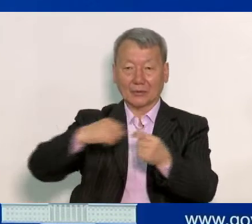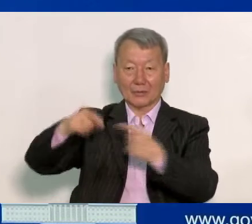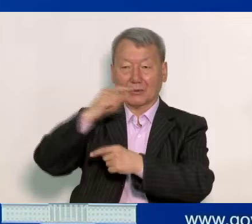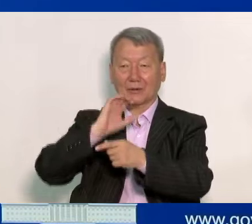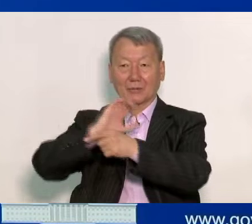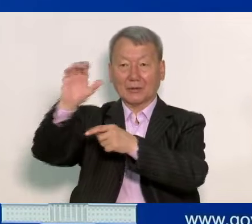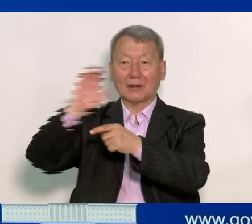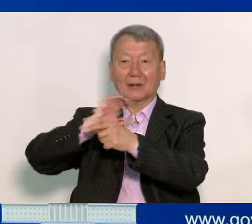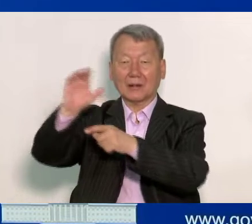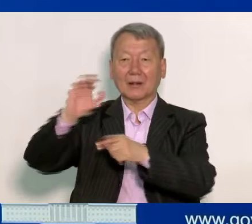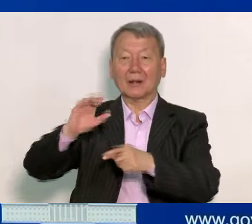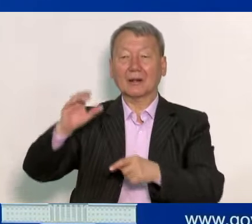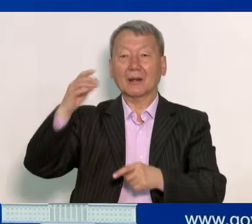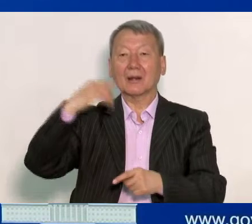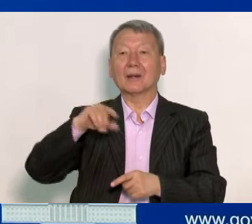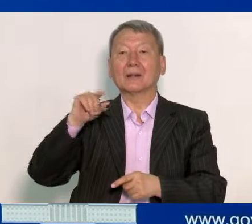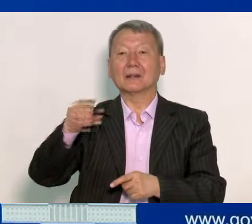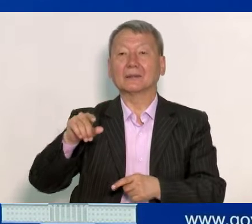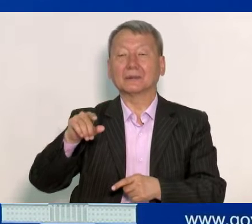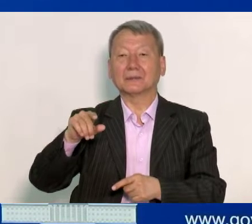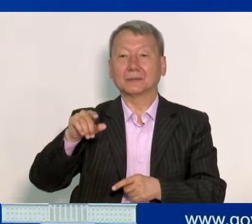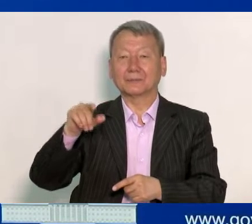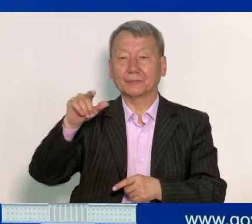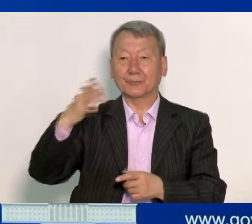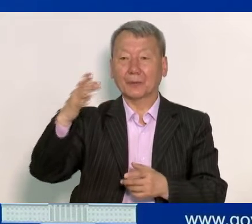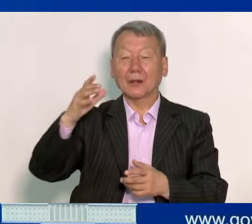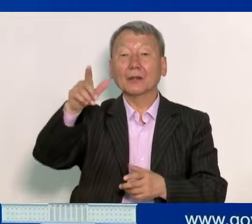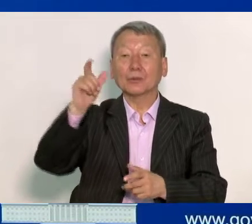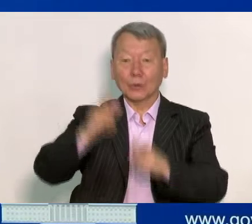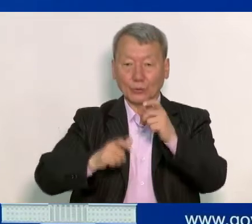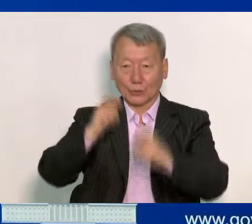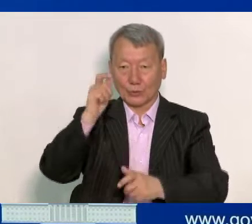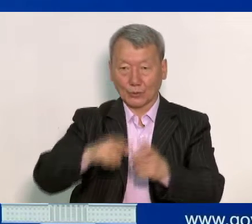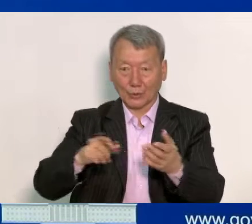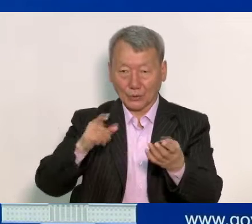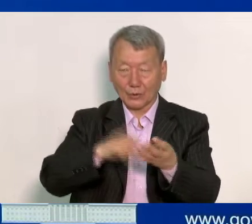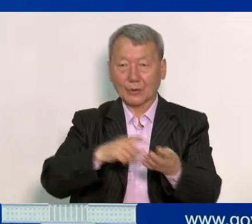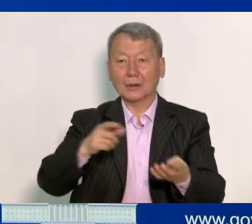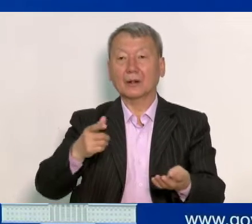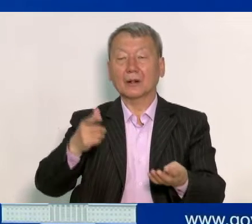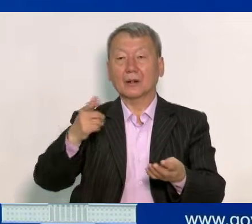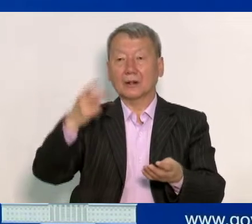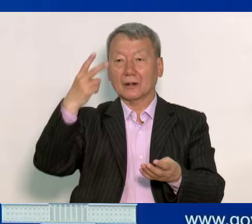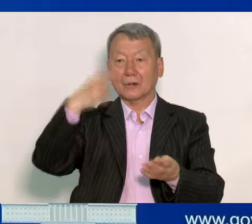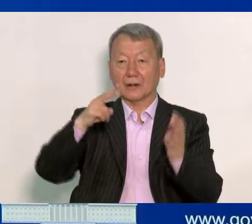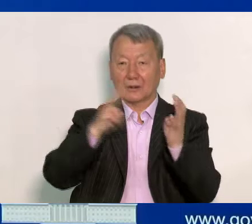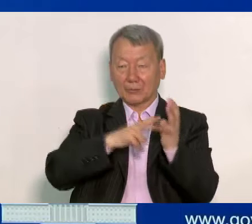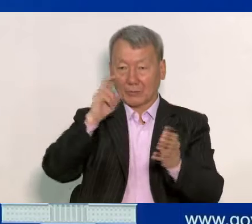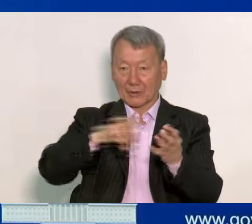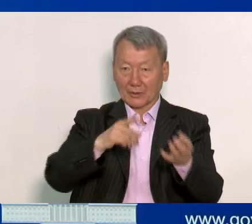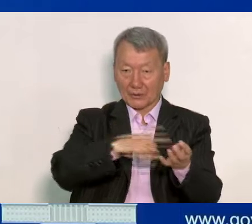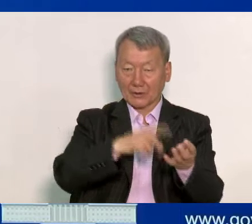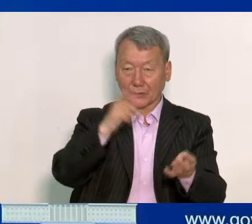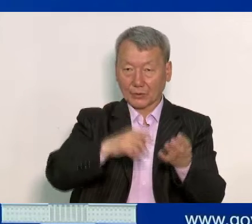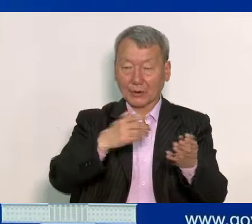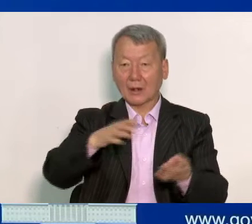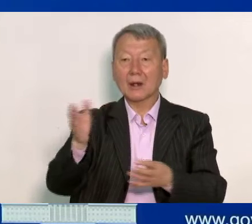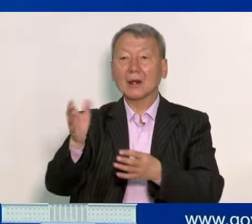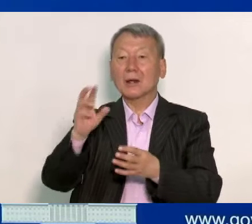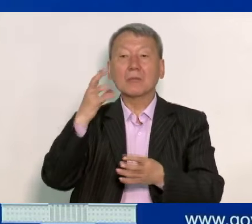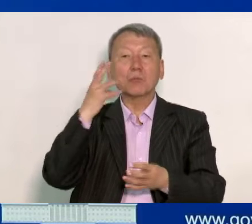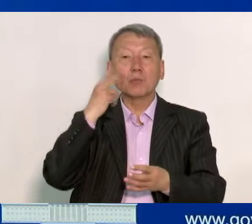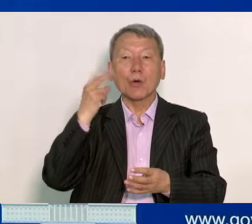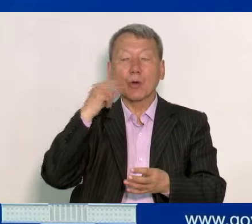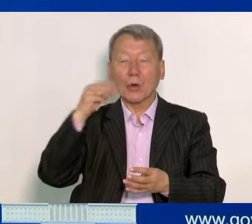Булар алып мындай санап өтсөк, сүт өндүрүү боюнча 27 ишкана, бал